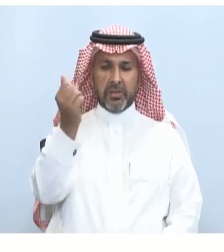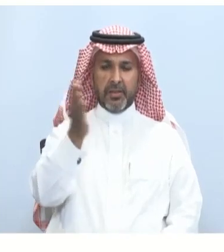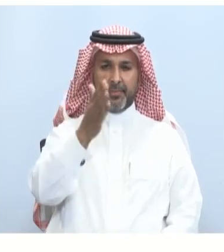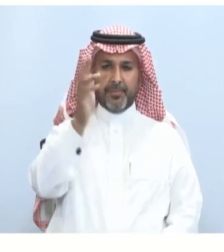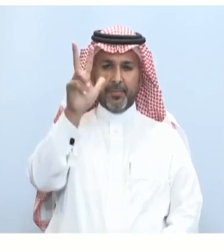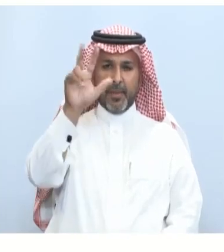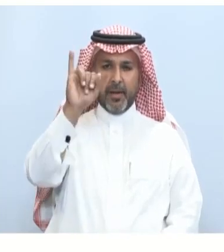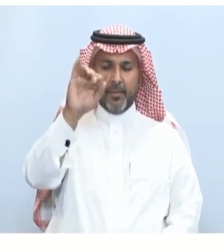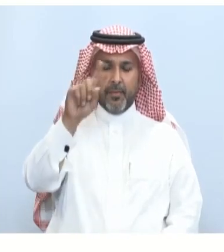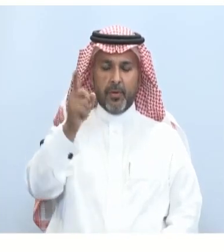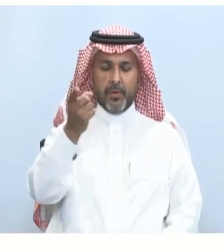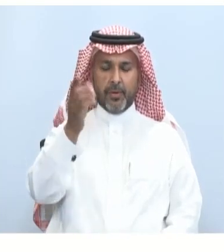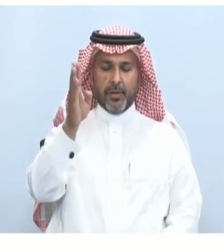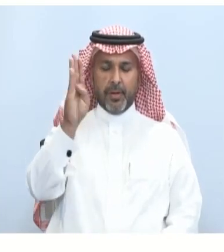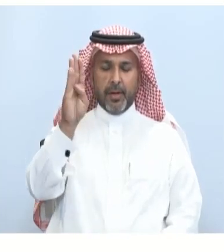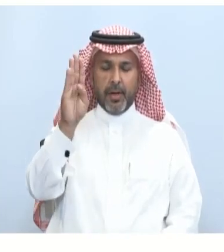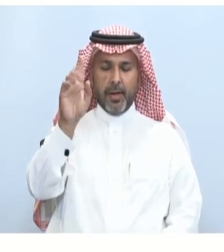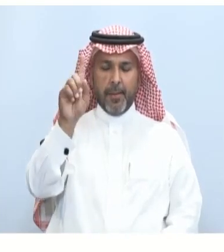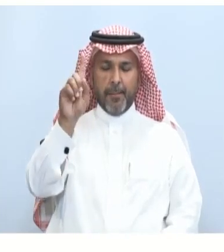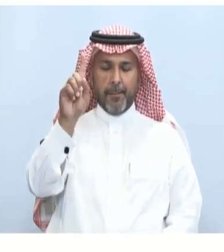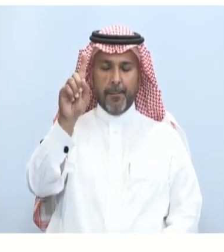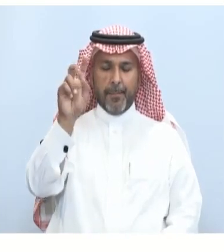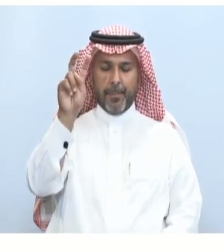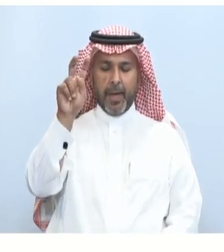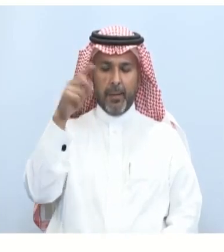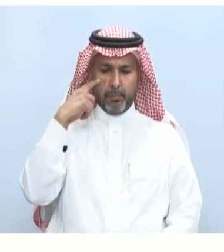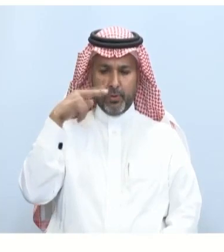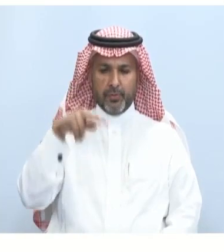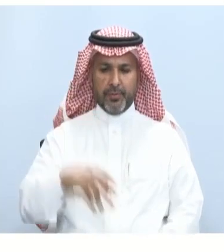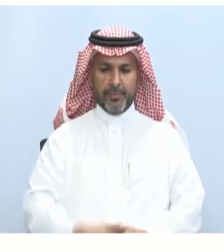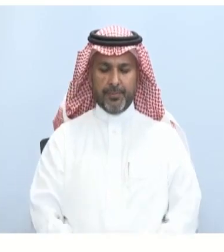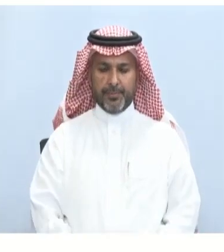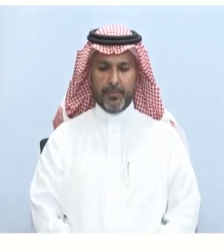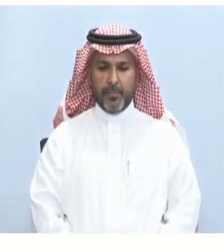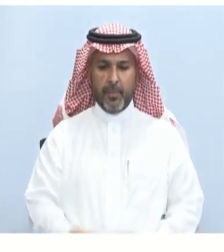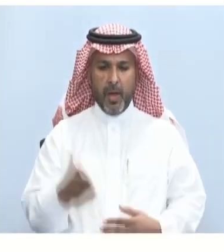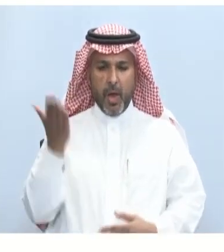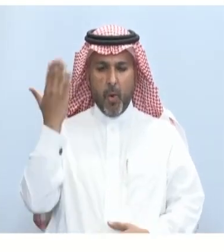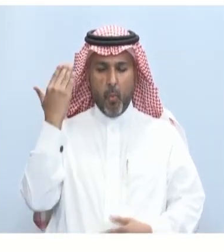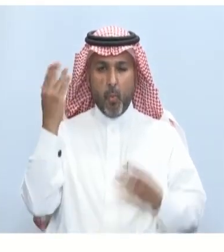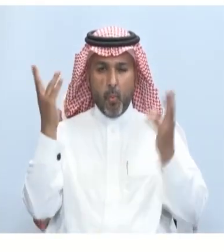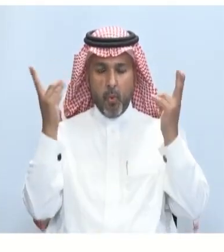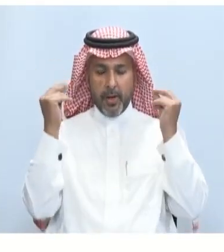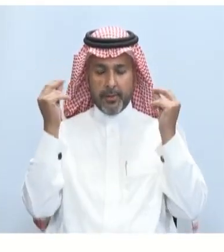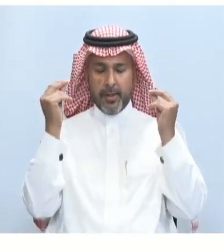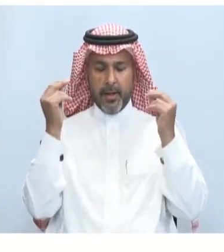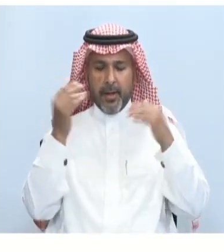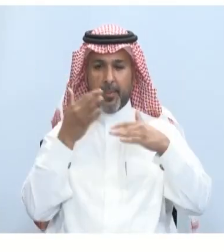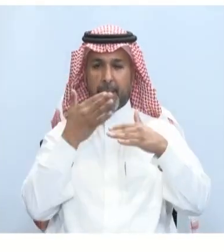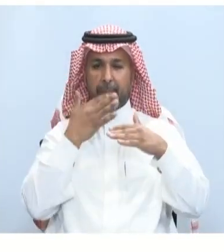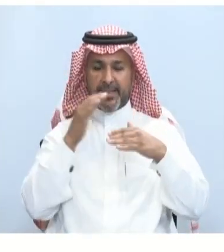هذا رابط الدرس الرقمي للاعداد المركبه فيما سبق درست تبسيط